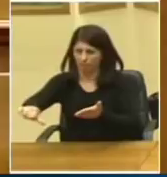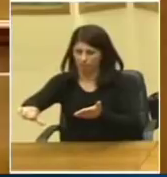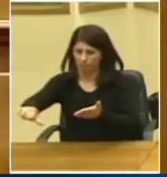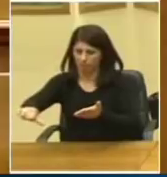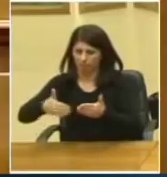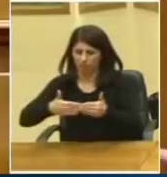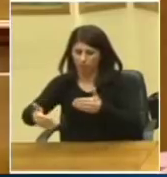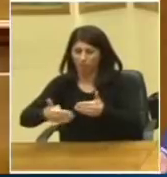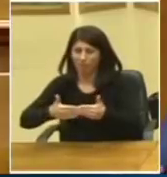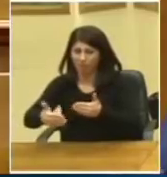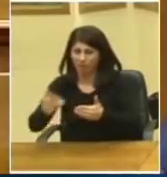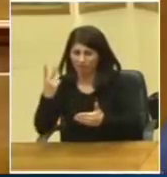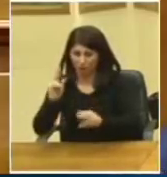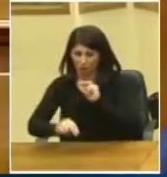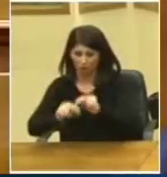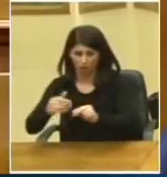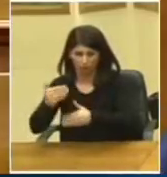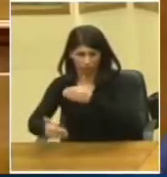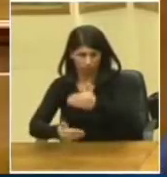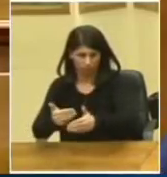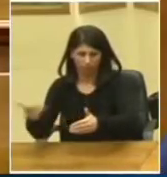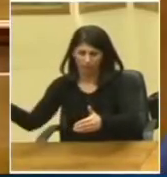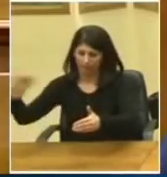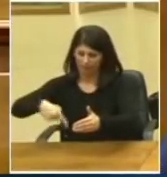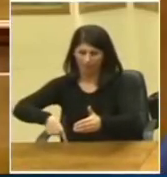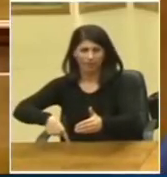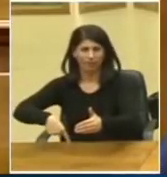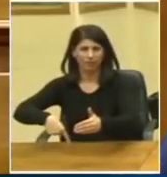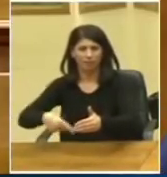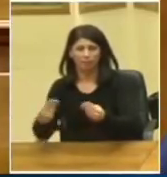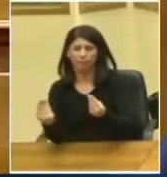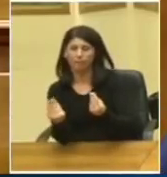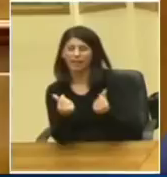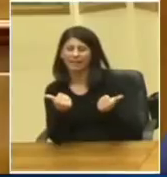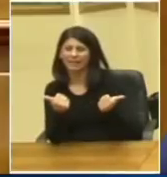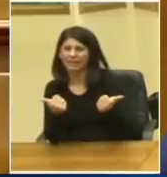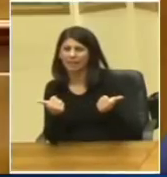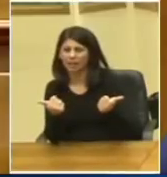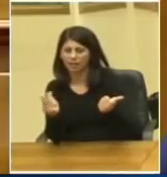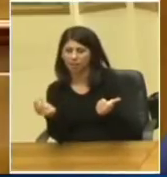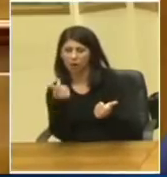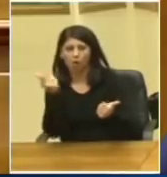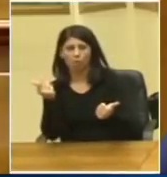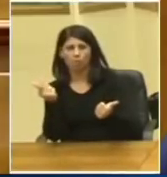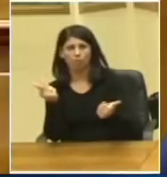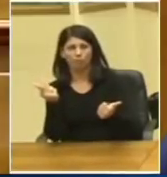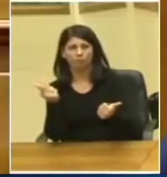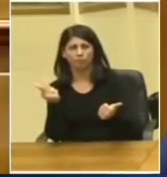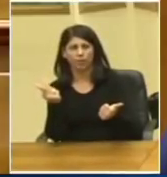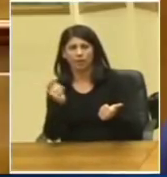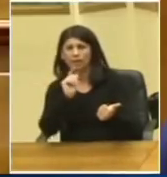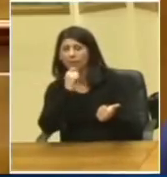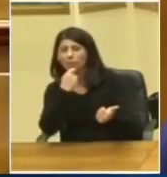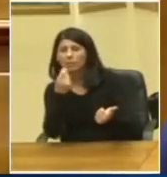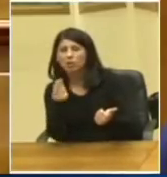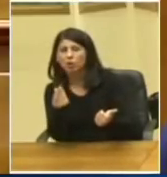αποσβεστική προθεσμία. Έρχεστε τεχνιέντος και με μυστικό